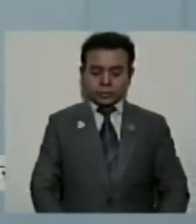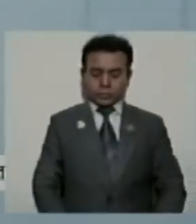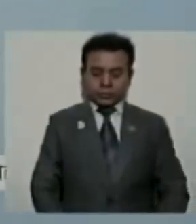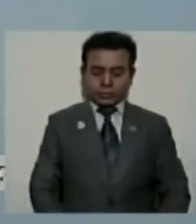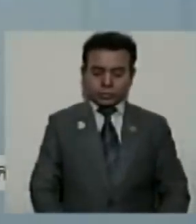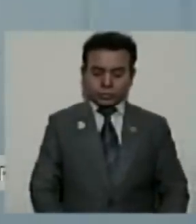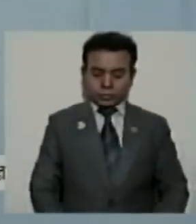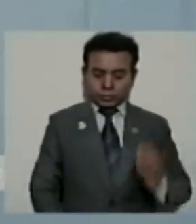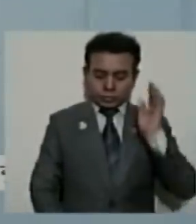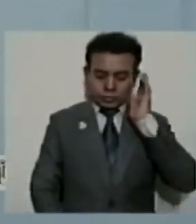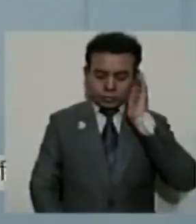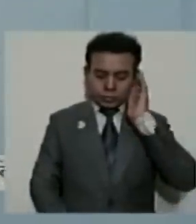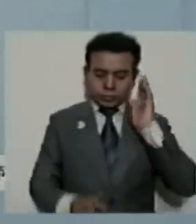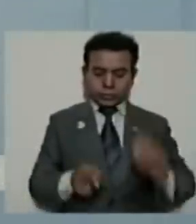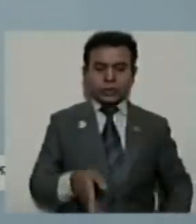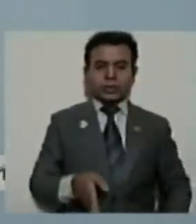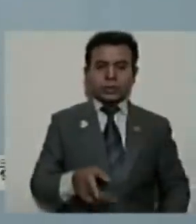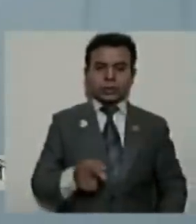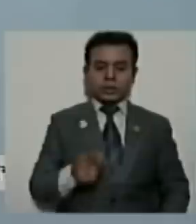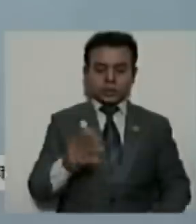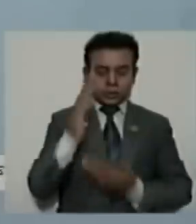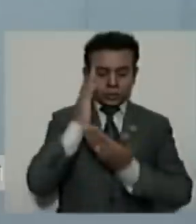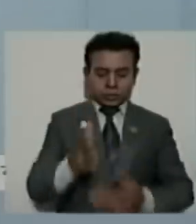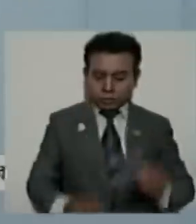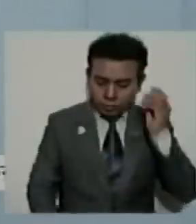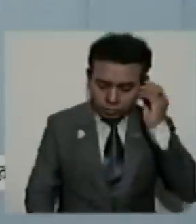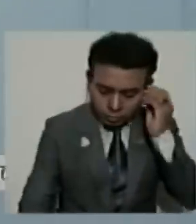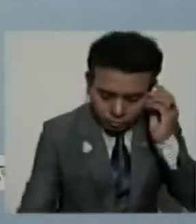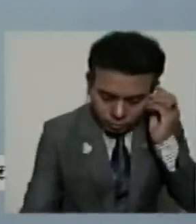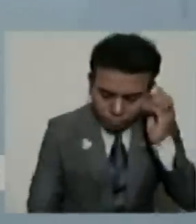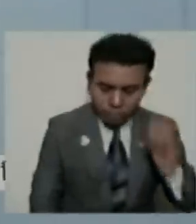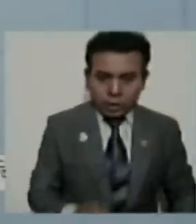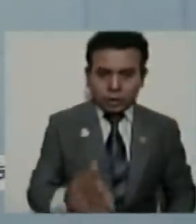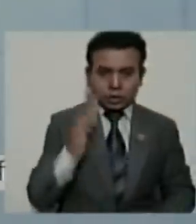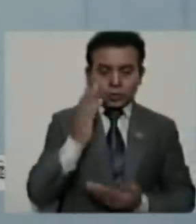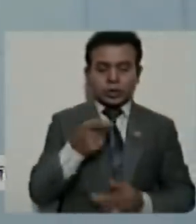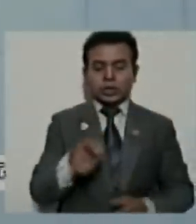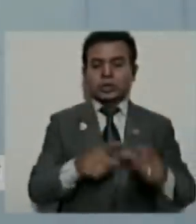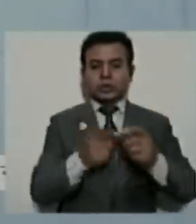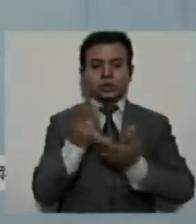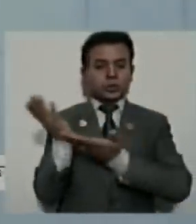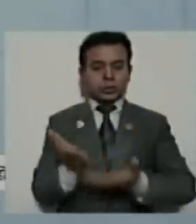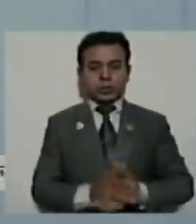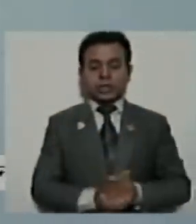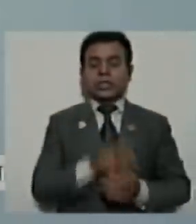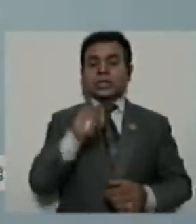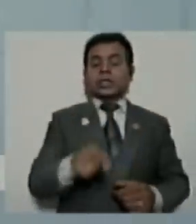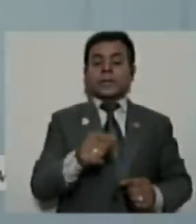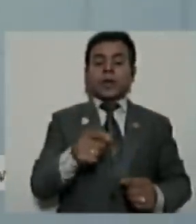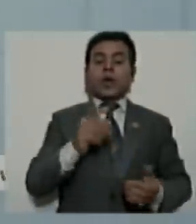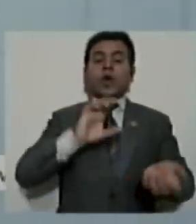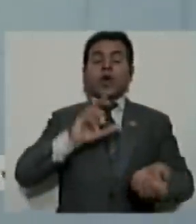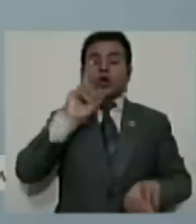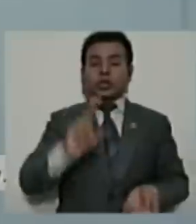আমরা COVID-19 বিষয়ক সর্বশেষ বাংলাদেশের যে অবস্থা সেটা আপনাদের সামনে তুলে ধরব।